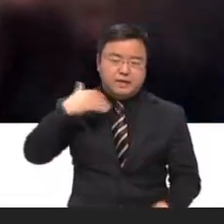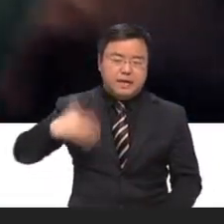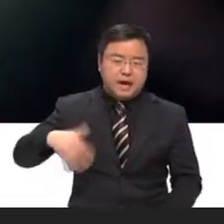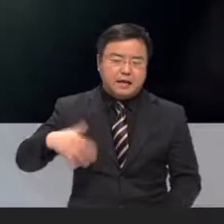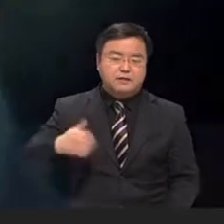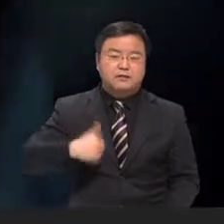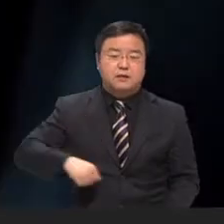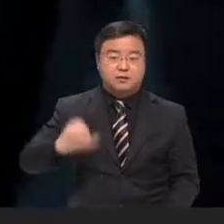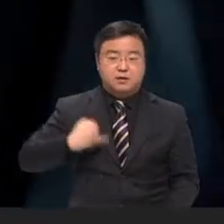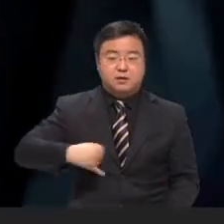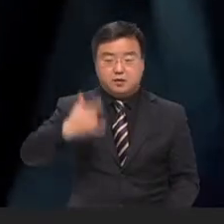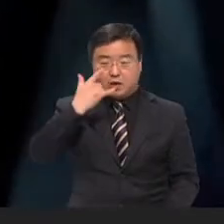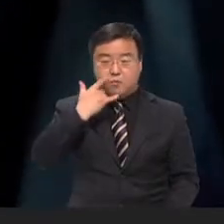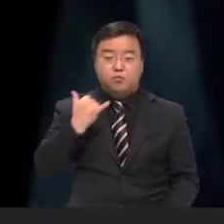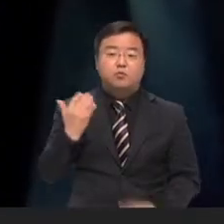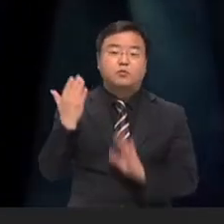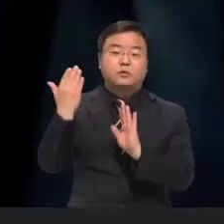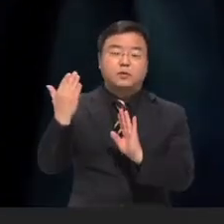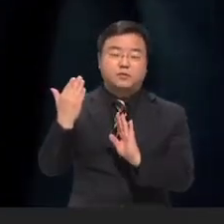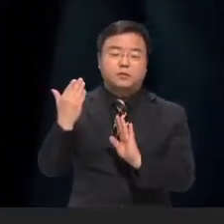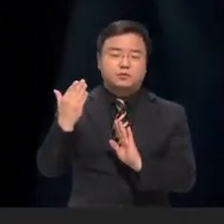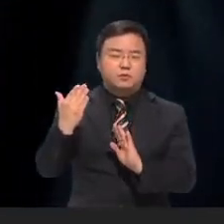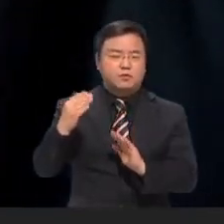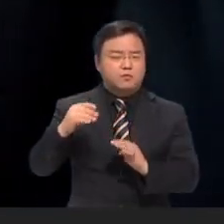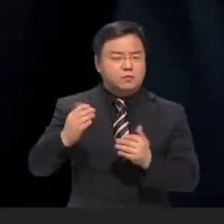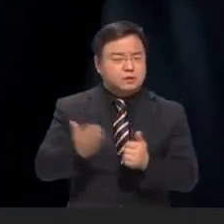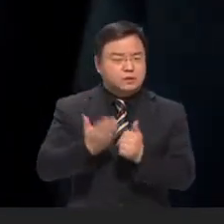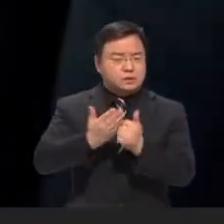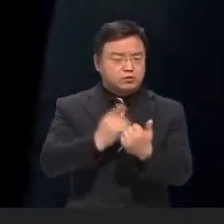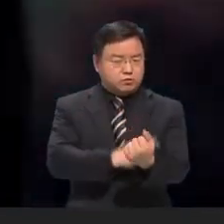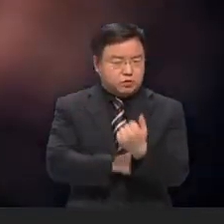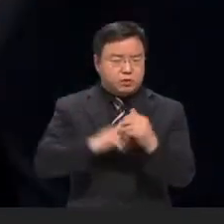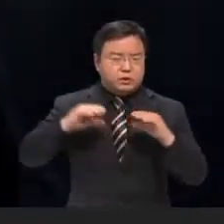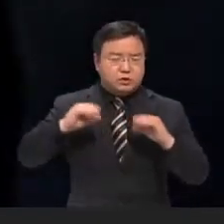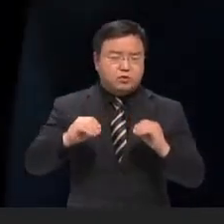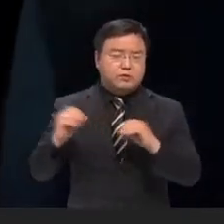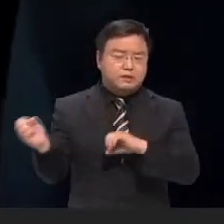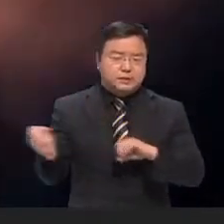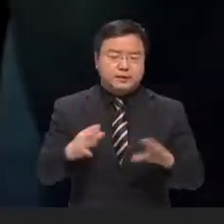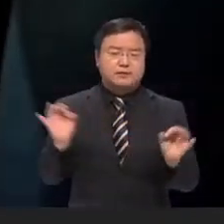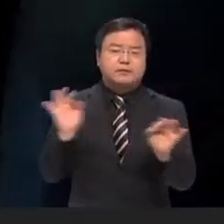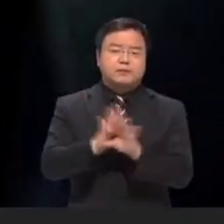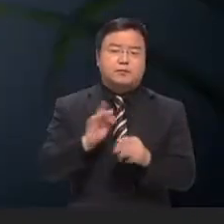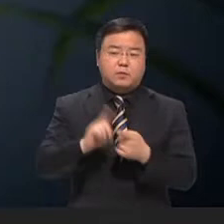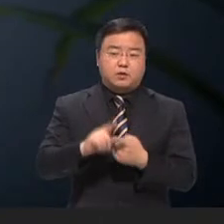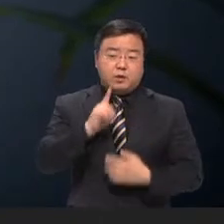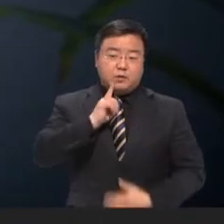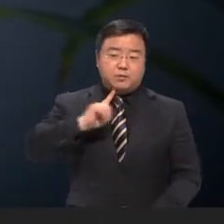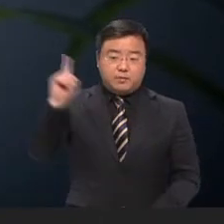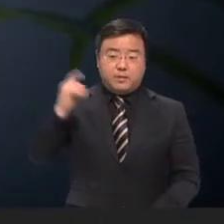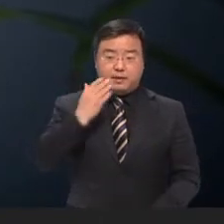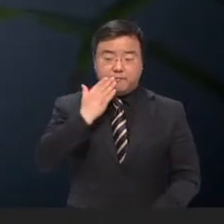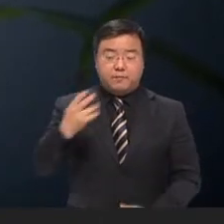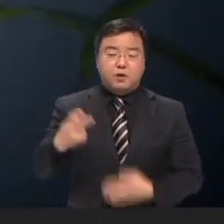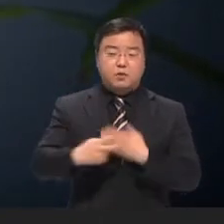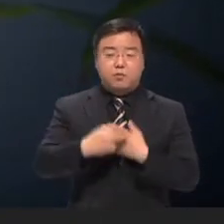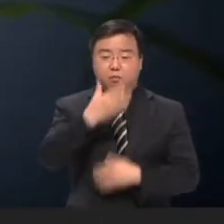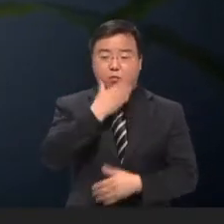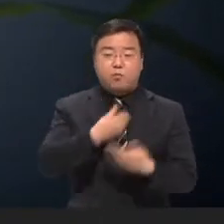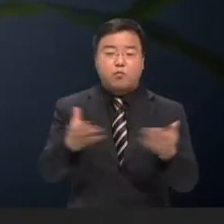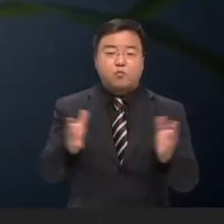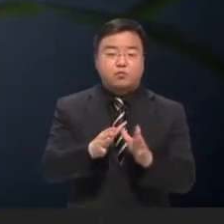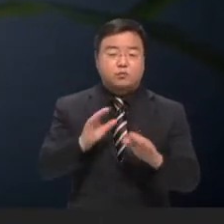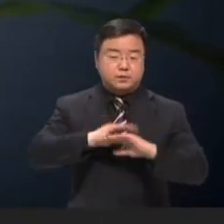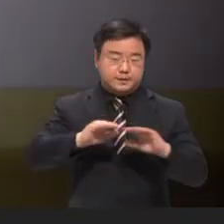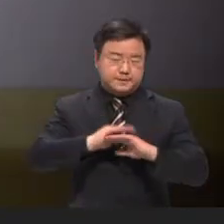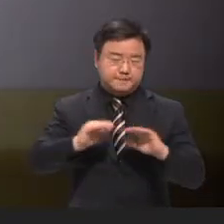부모를 상대로 친권 상실이라든지 뭐 정지 이런 소송을 청구할 수 있게 되고요. 이제 그런가 하면은 보건복지부에서도 이 대책